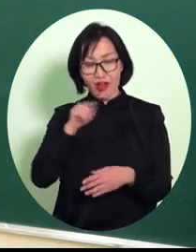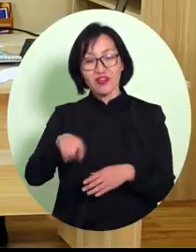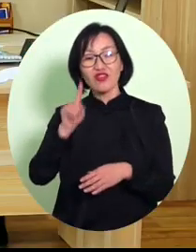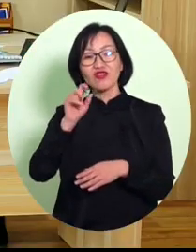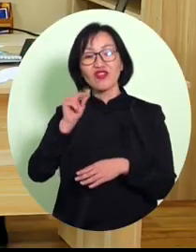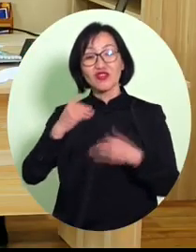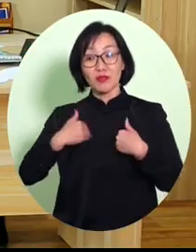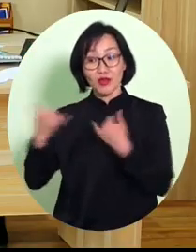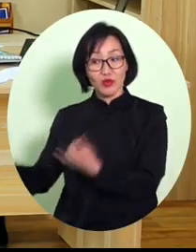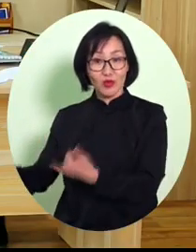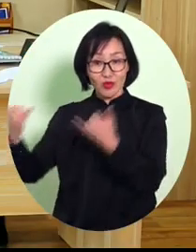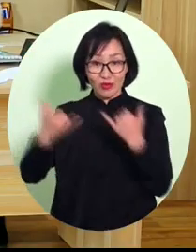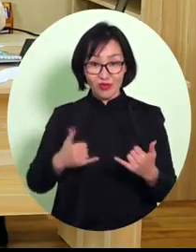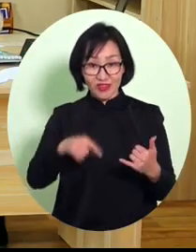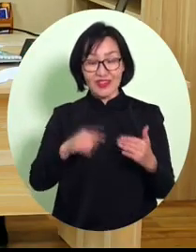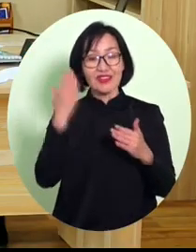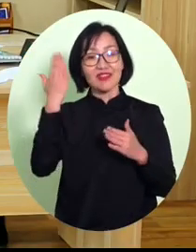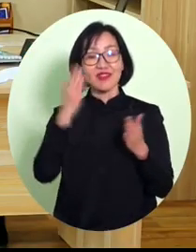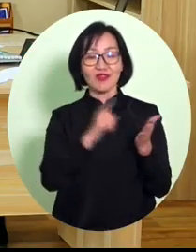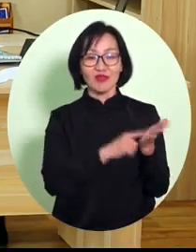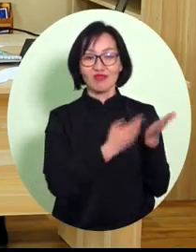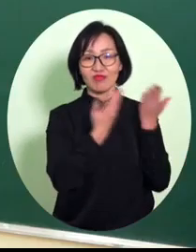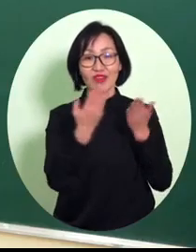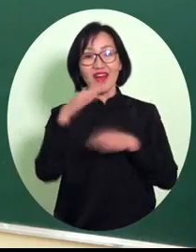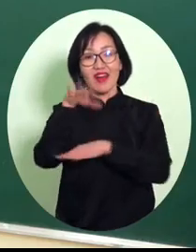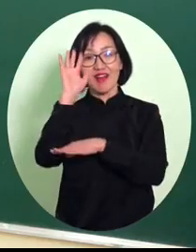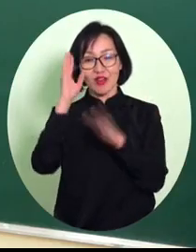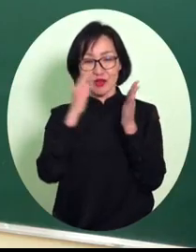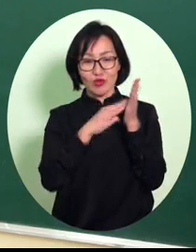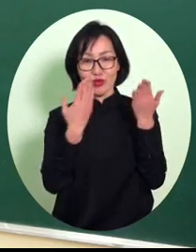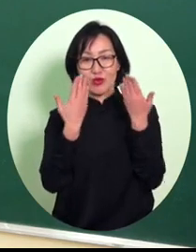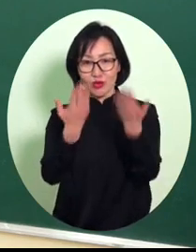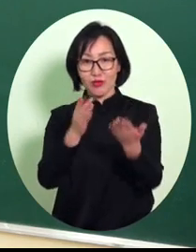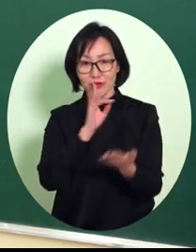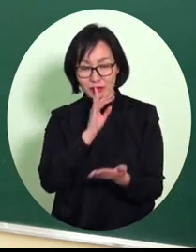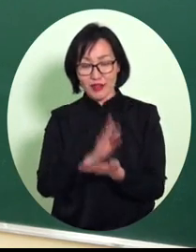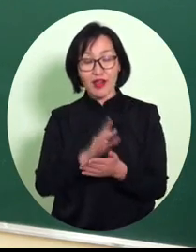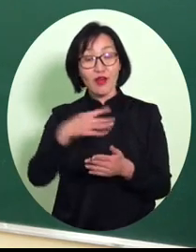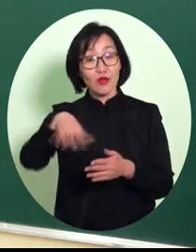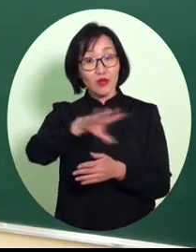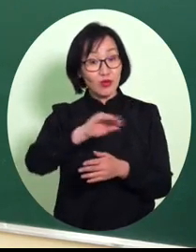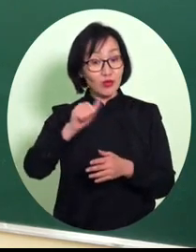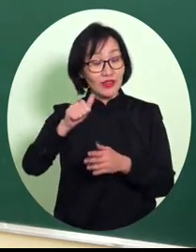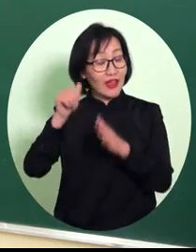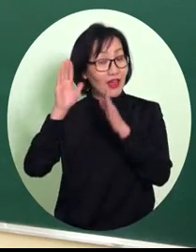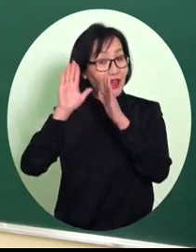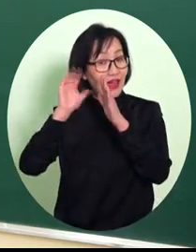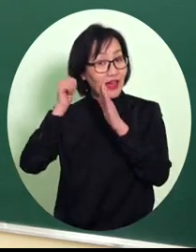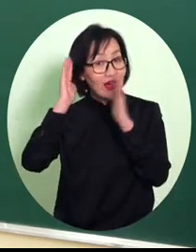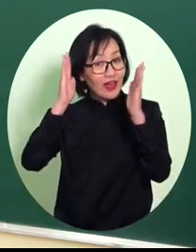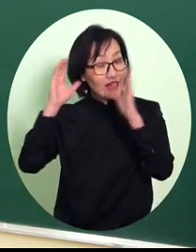багшийг урьсан байгаа. Ингээд зочин багшаараа хавар шүлгээ уншуулцгаая. Миний хүүхдүүд анхааралтай